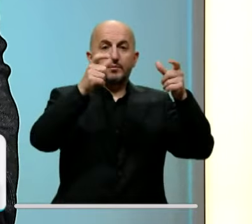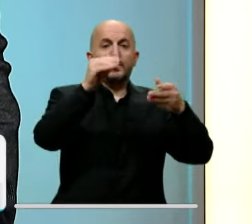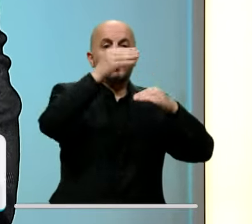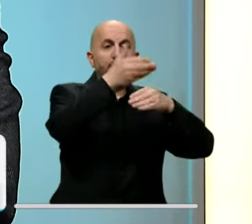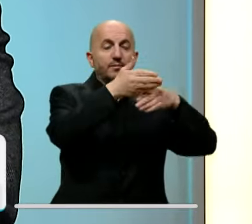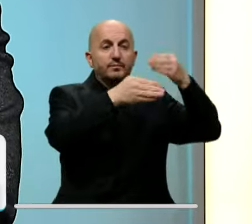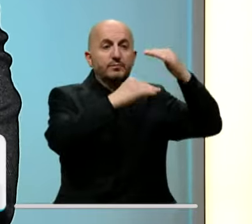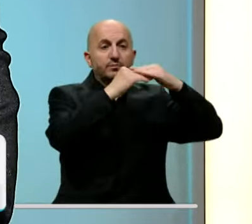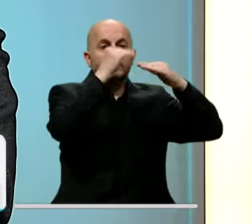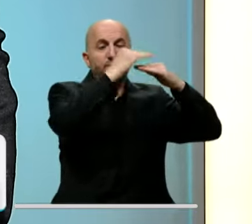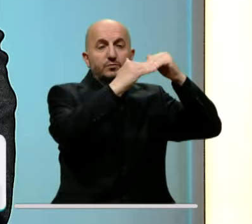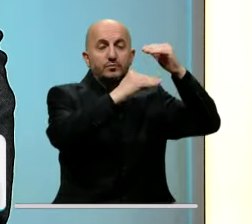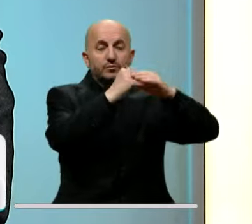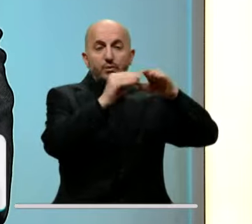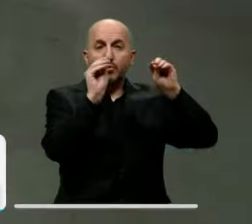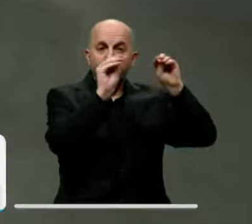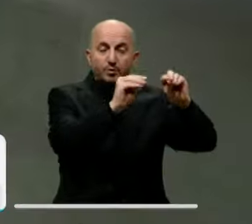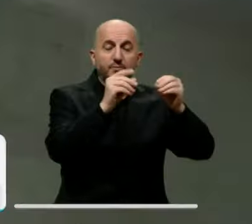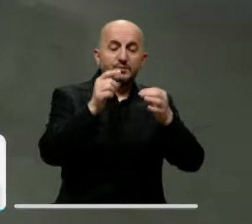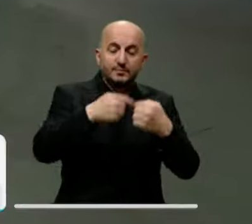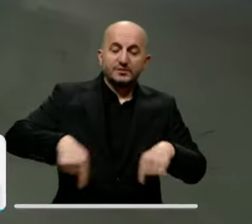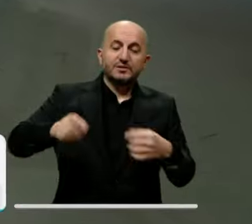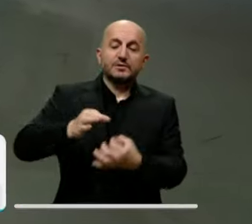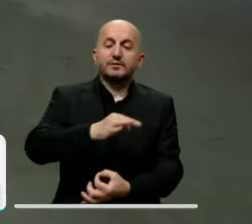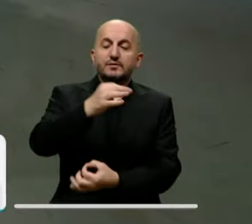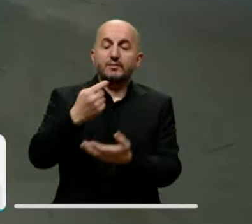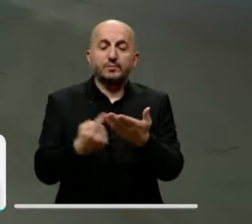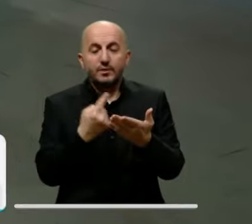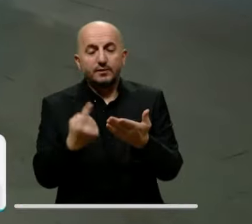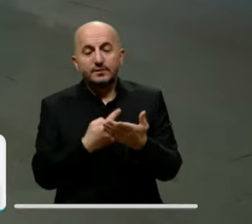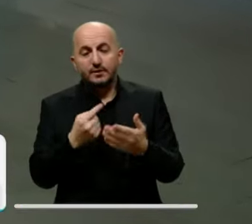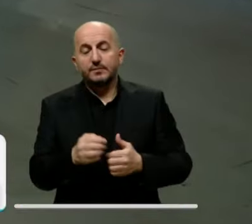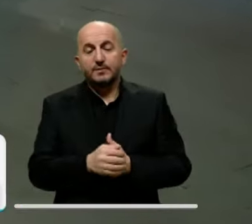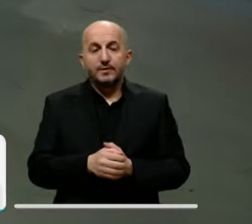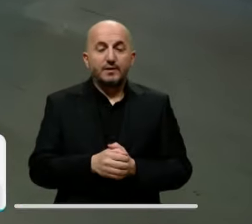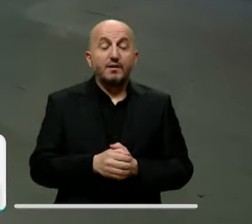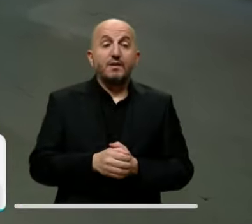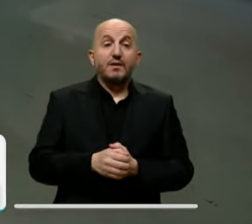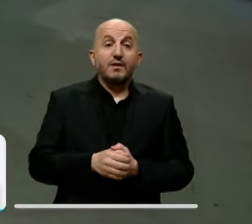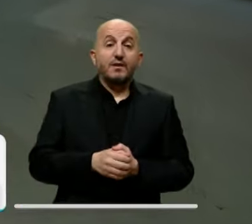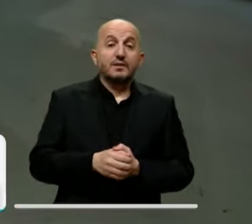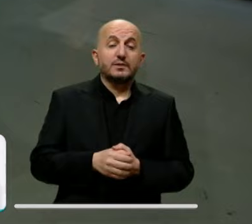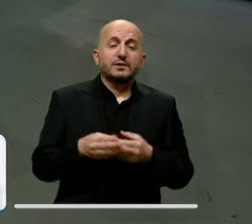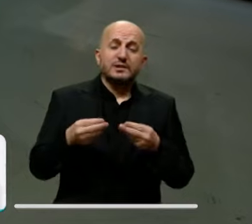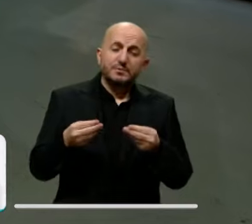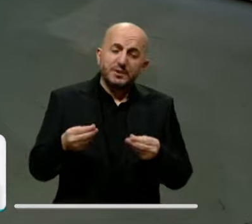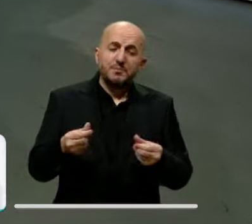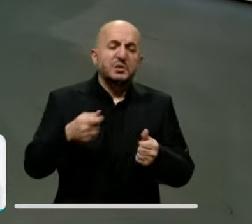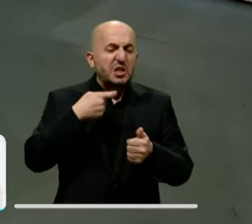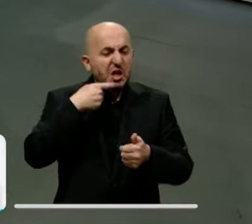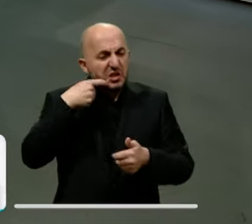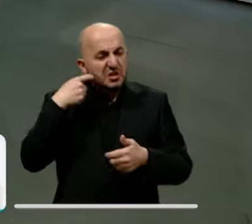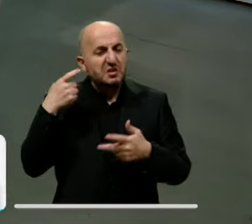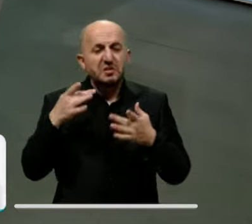ediyorlardı Yani bizim insanımız Eee kur'an-ı Kerimleri e velev ki yıpranmış olsa bile